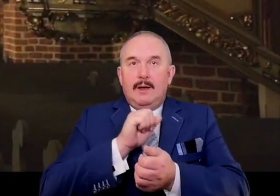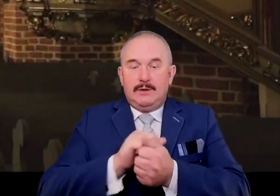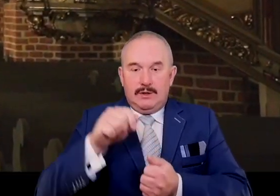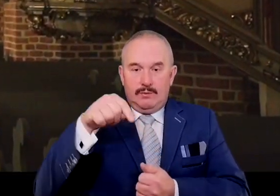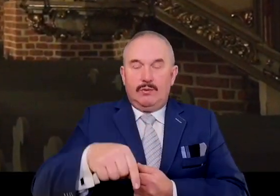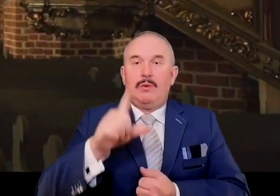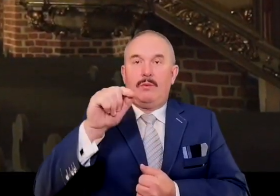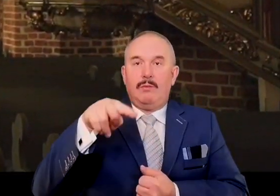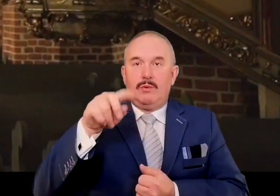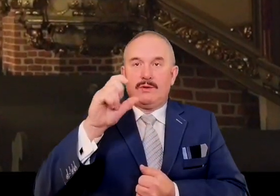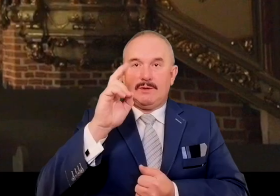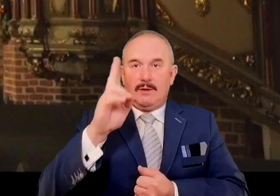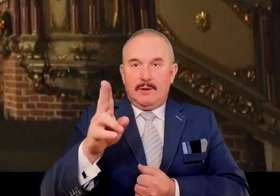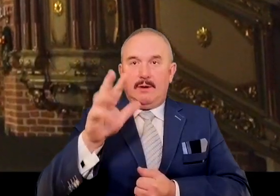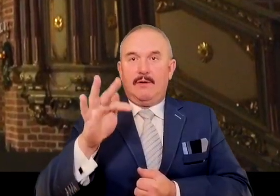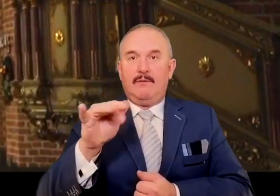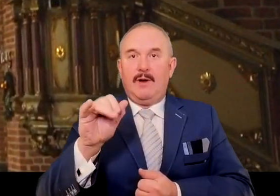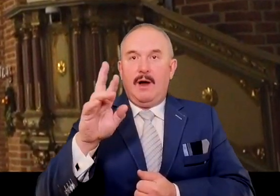Znajdujemy się w Puckiej Farze.